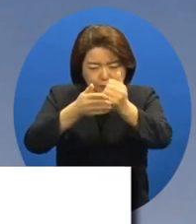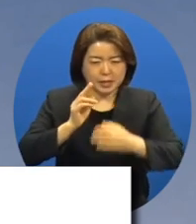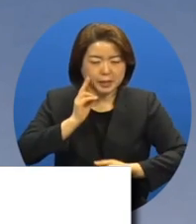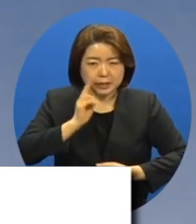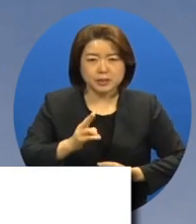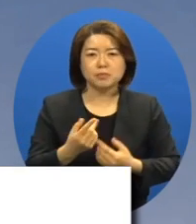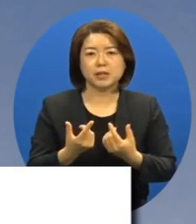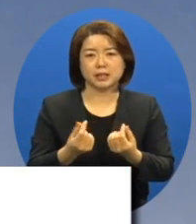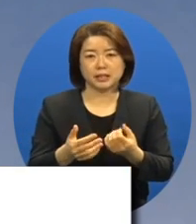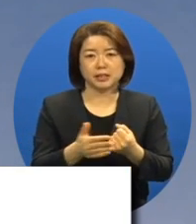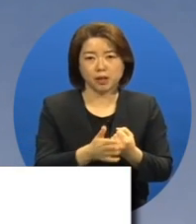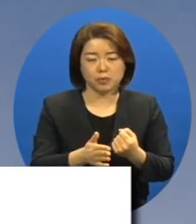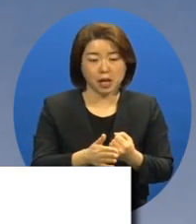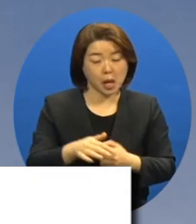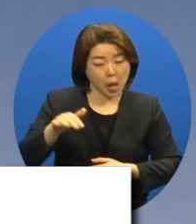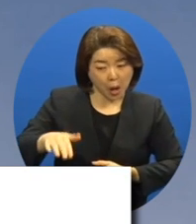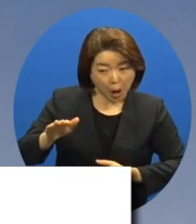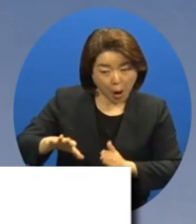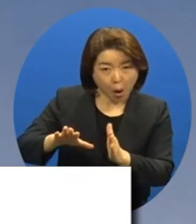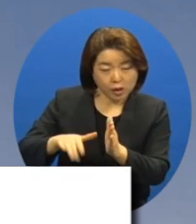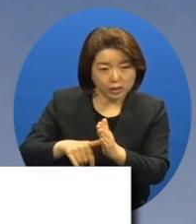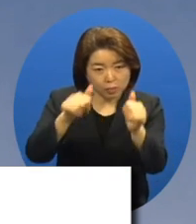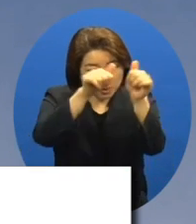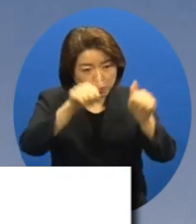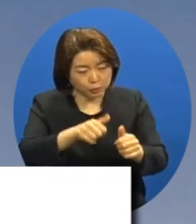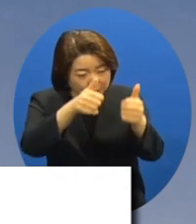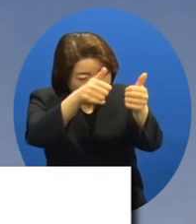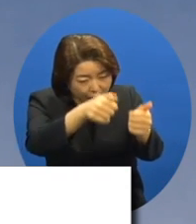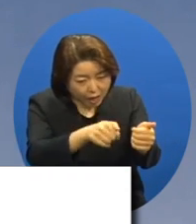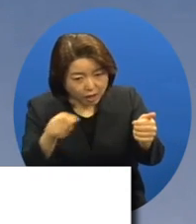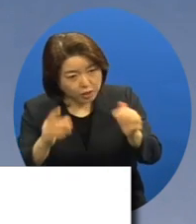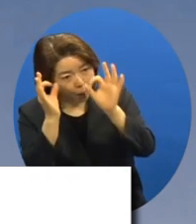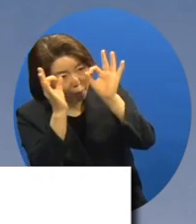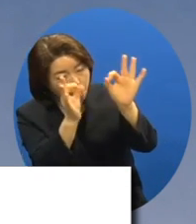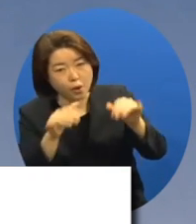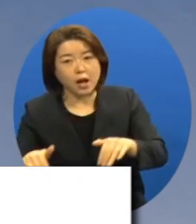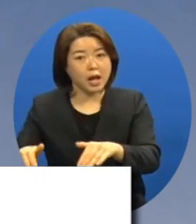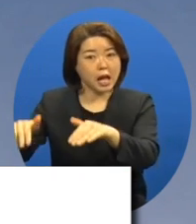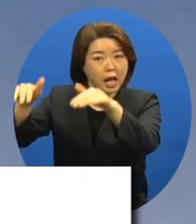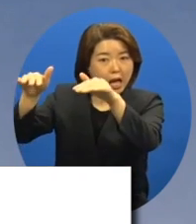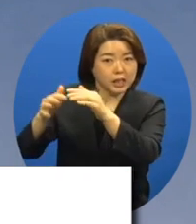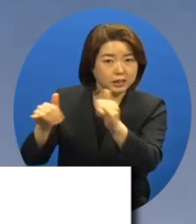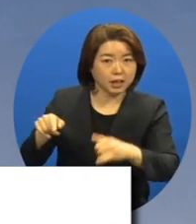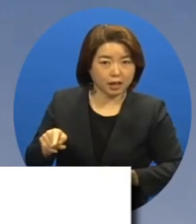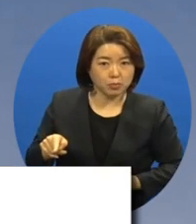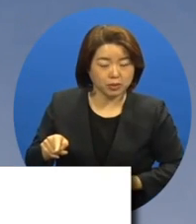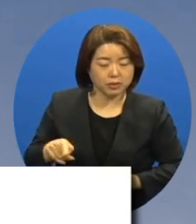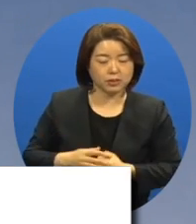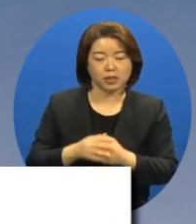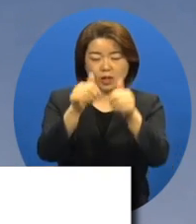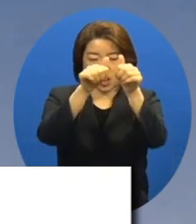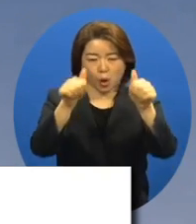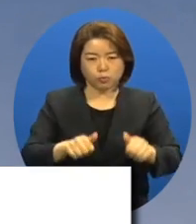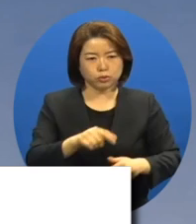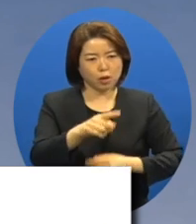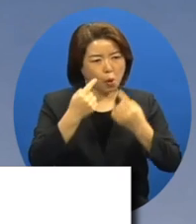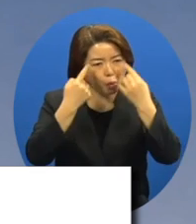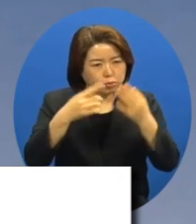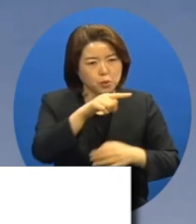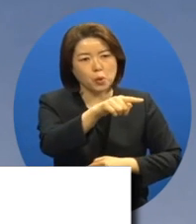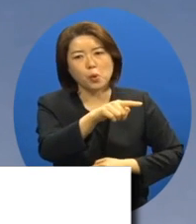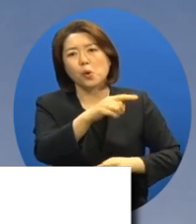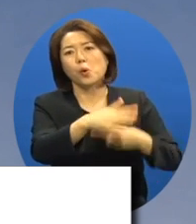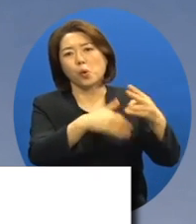어려서부터 우상숭배 하는 것을 보고 자란 사람은 우상은 분명히 신이라고 생각하는